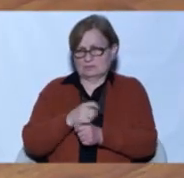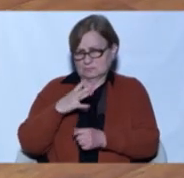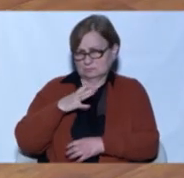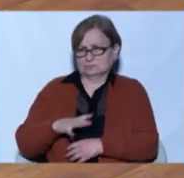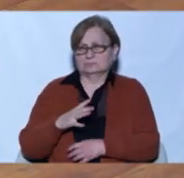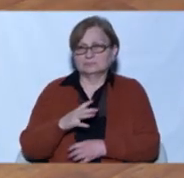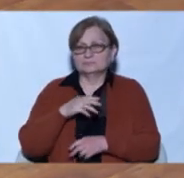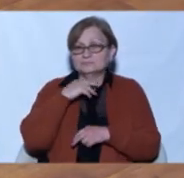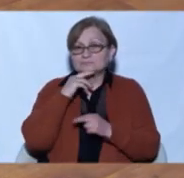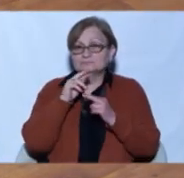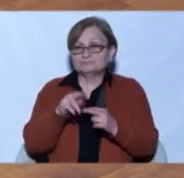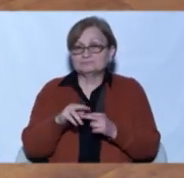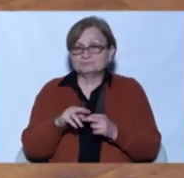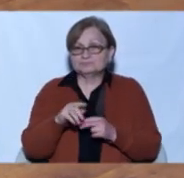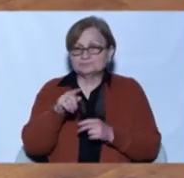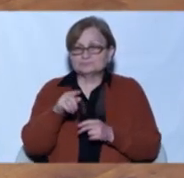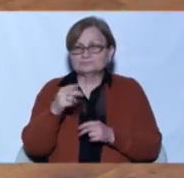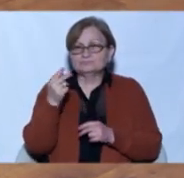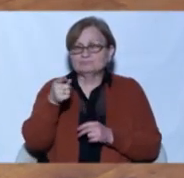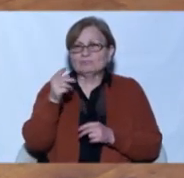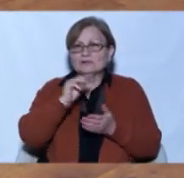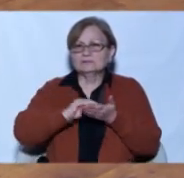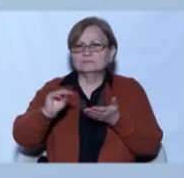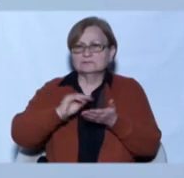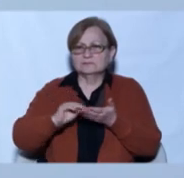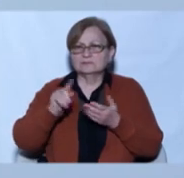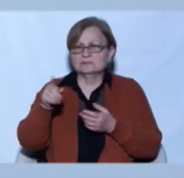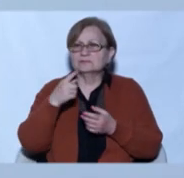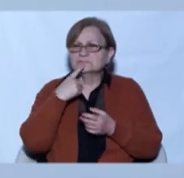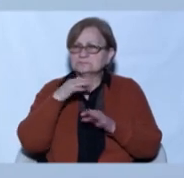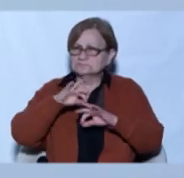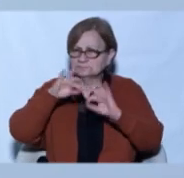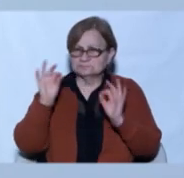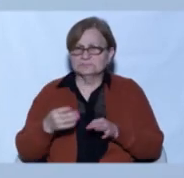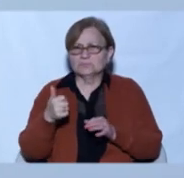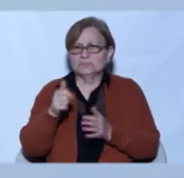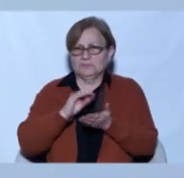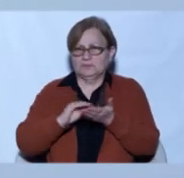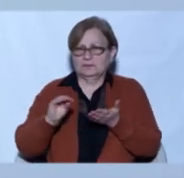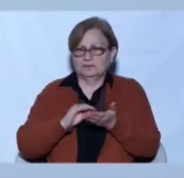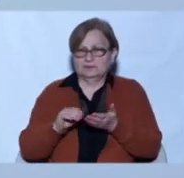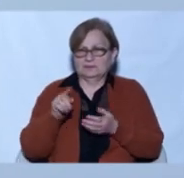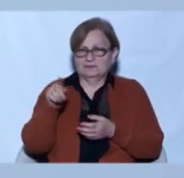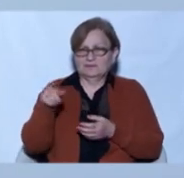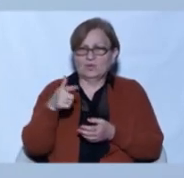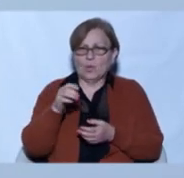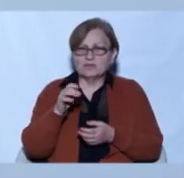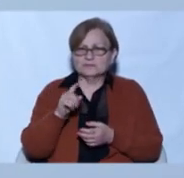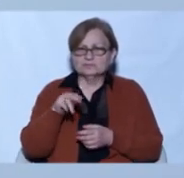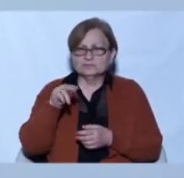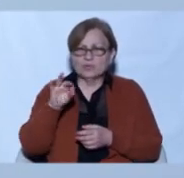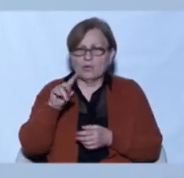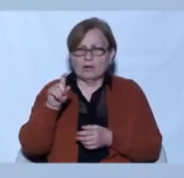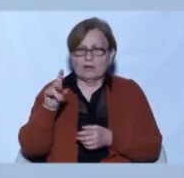ყურადღება უნდა მიაქციო იმ მხატვრულ საშუალებებს, ენობრივ გამომსახველობით საშუალებებს, რომლებსაც იყენებს გოდერძი